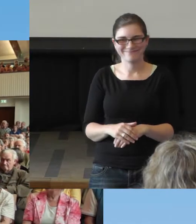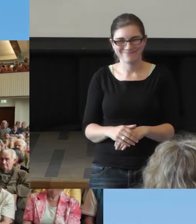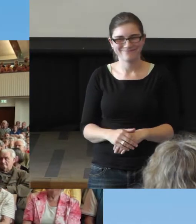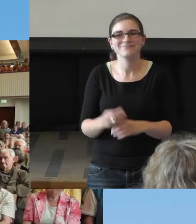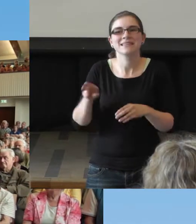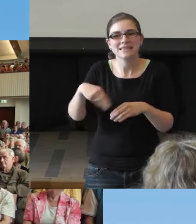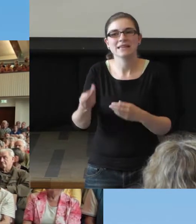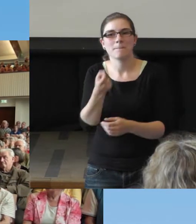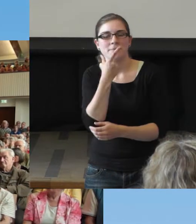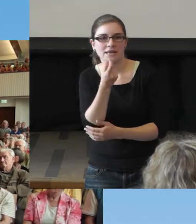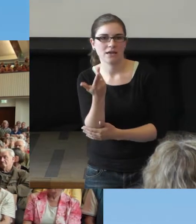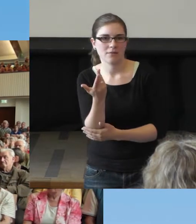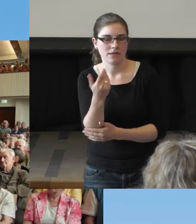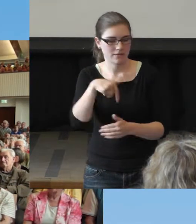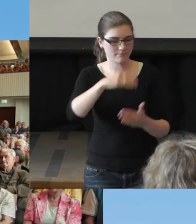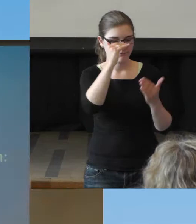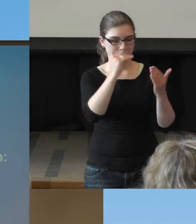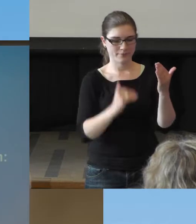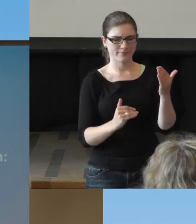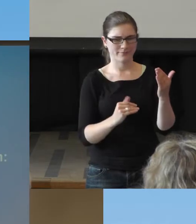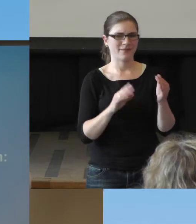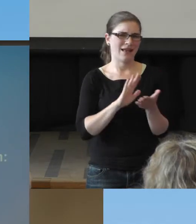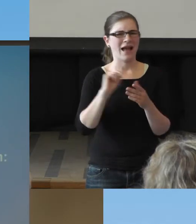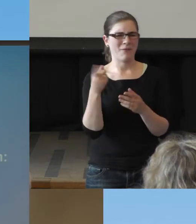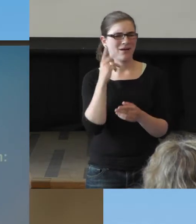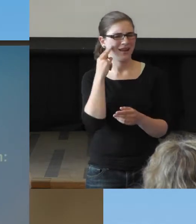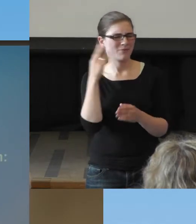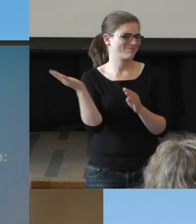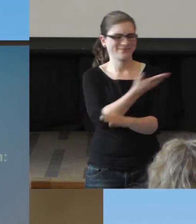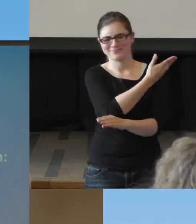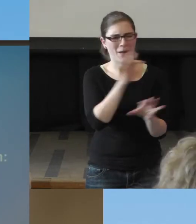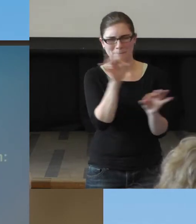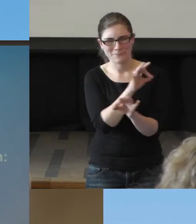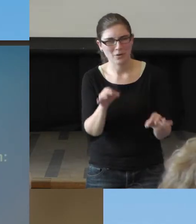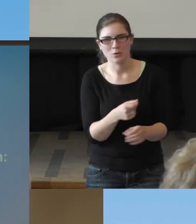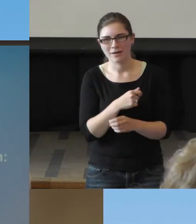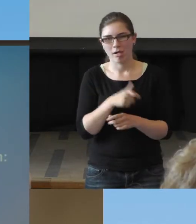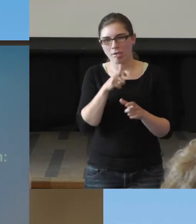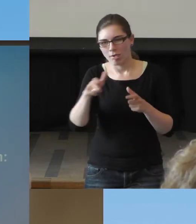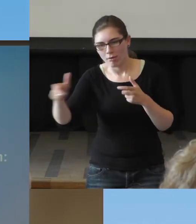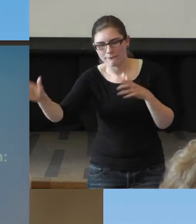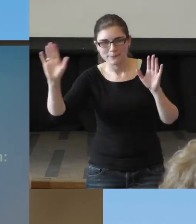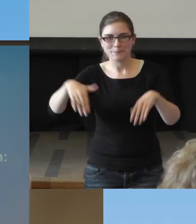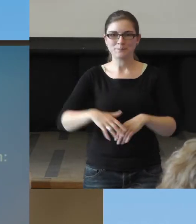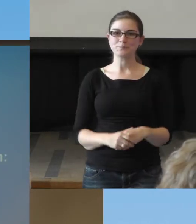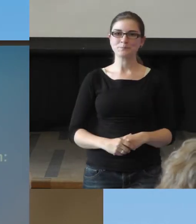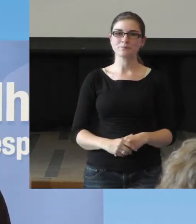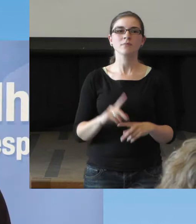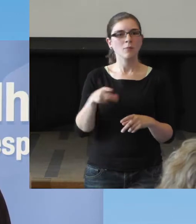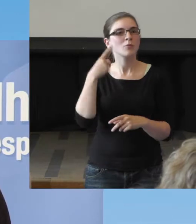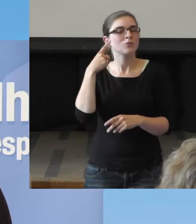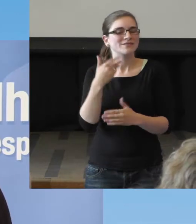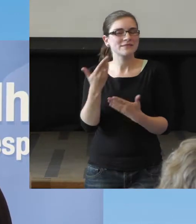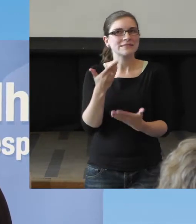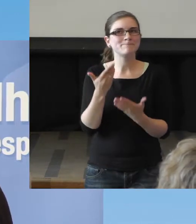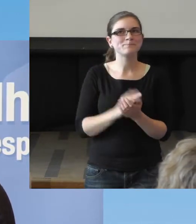Medikamente, die habe ich hier aufgeführt, die überschlagen wir mal, deren Name brauchen wir jetzt nicht im Einzelnen aufzuführen, aber man muss sich bewusst sein,